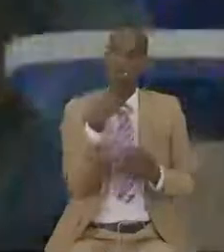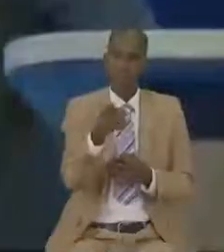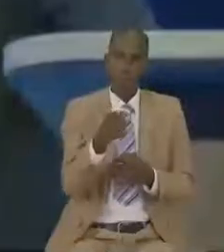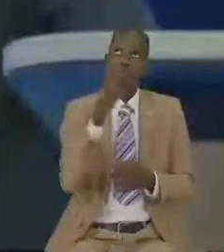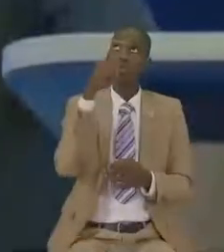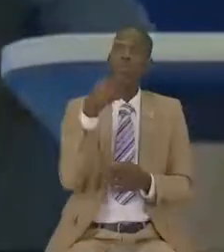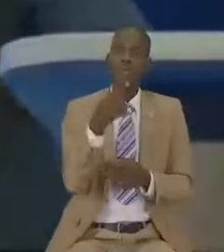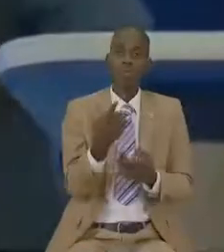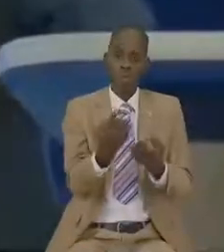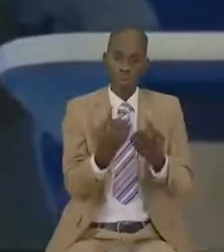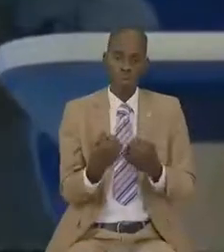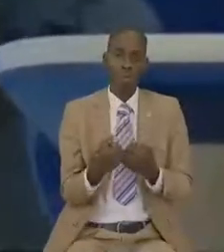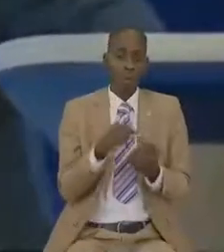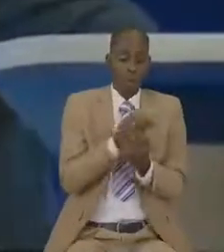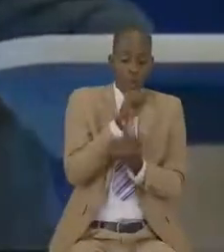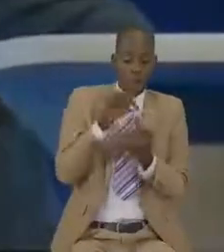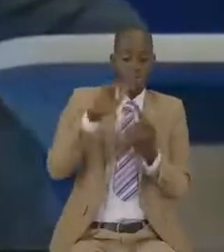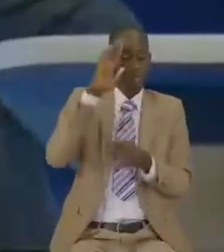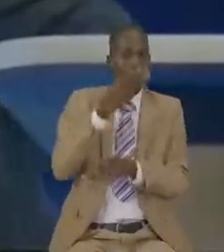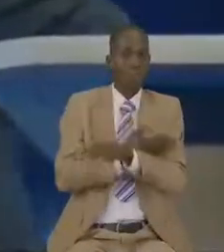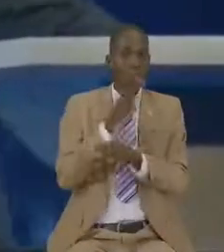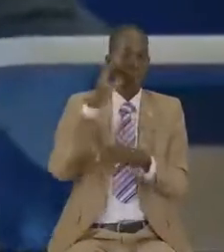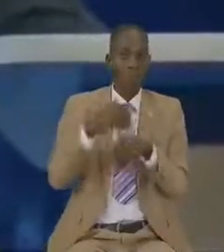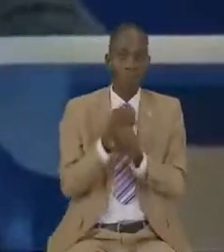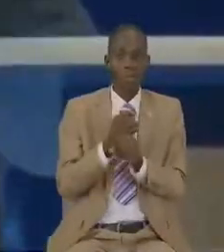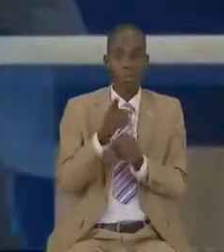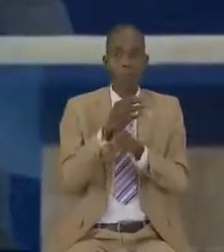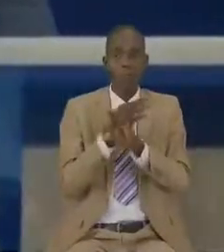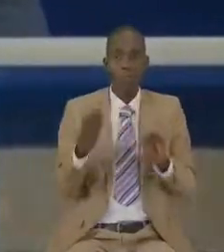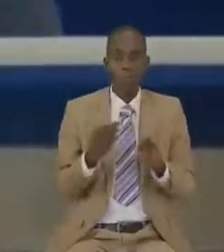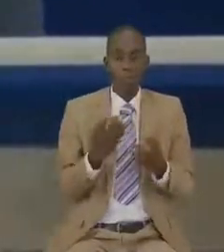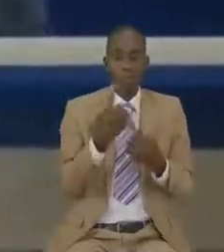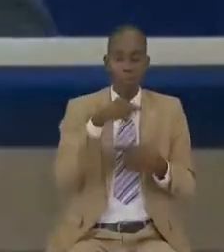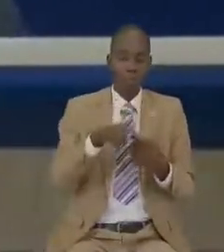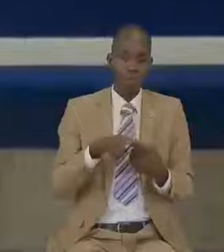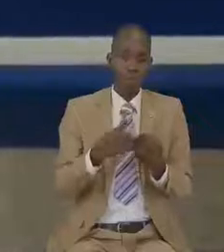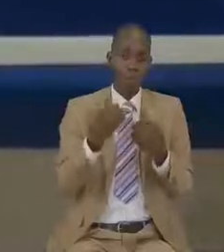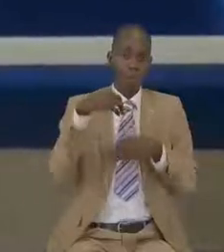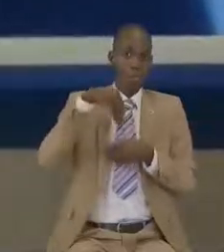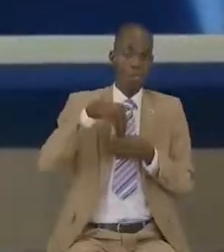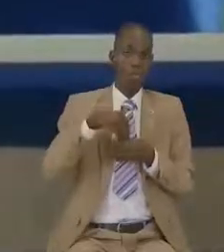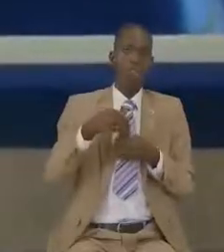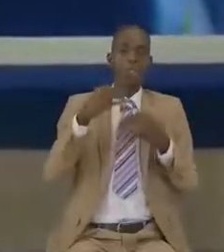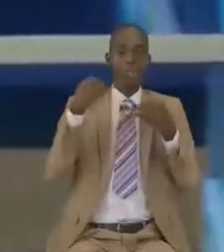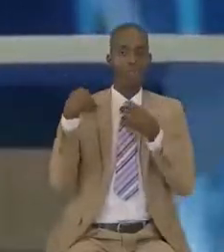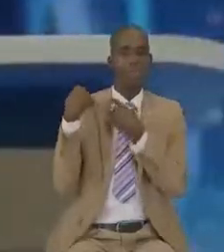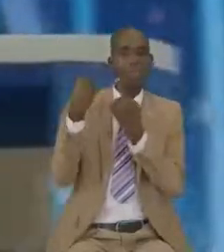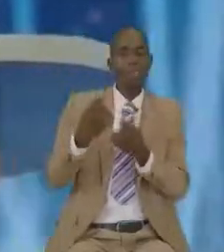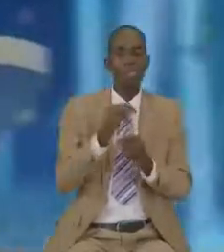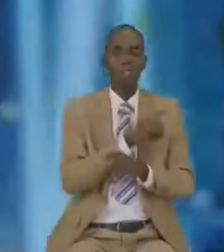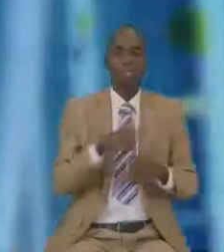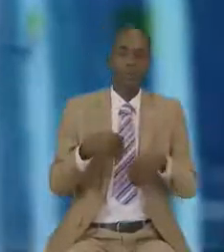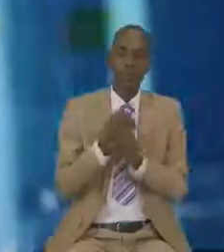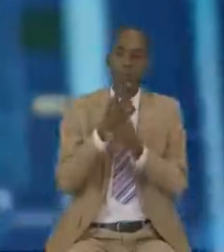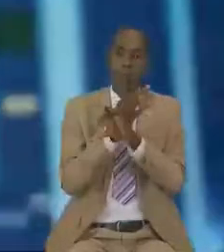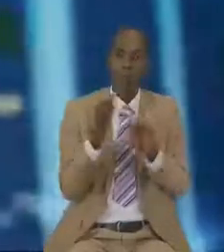t'a franchi, maintenant, puisque le Seigneur t'a affranchi, tu es réellement libre. Tu